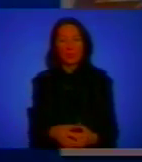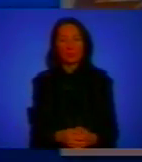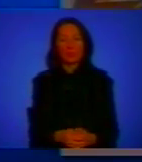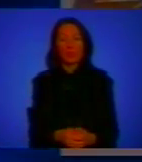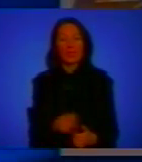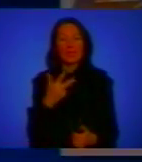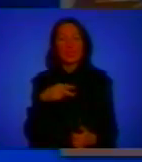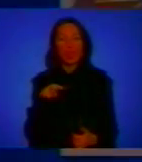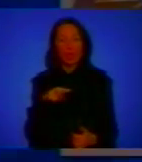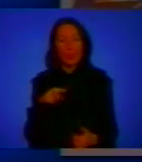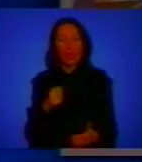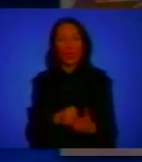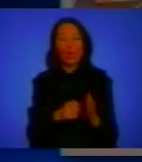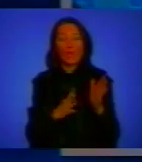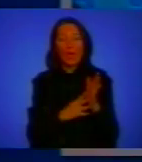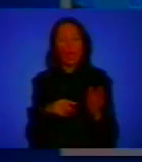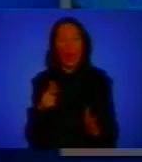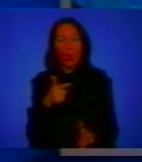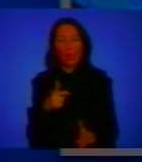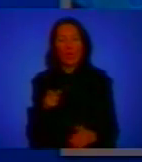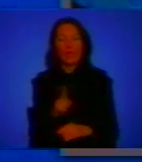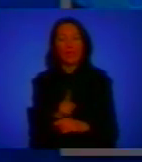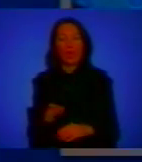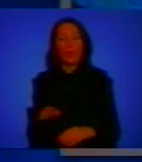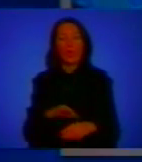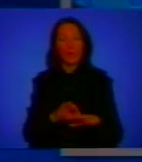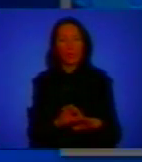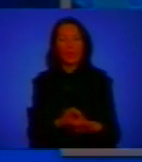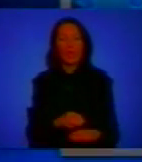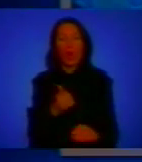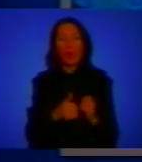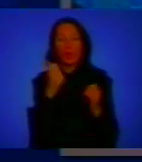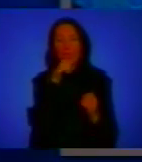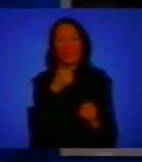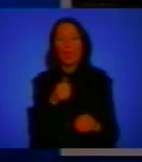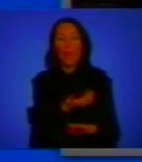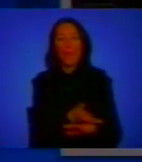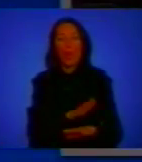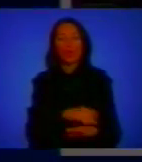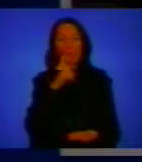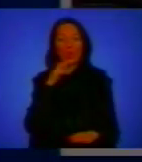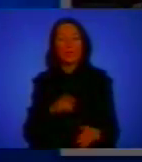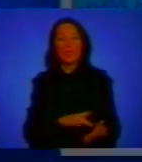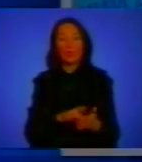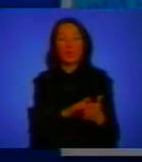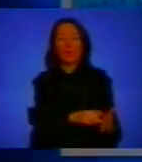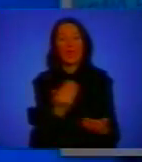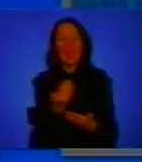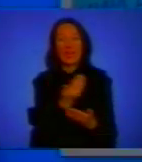З 30 листопада по 9 грудня у Тернополі проходитиме щорічний польсько-український мандрівний кінофестиваль